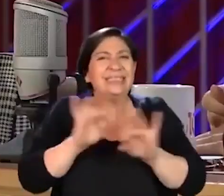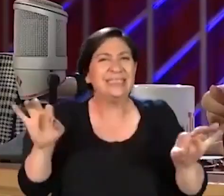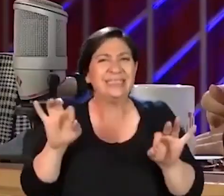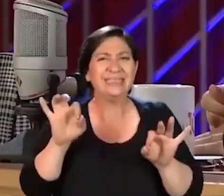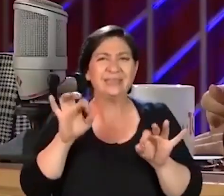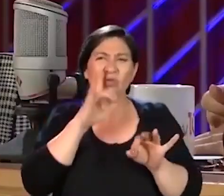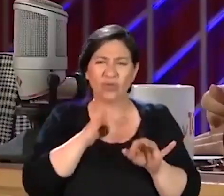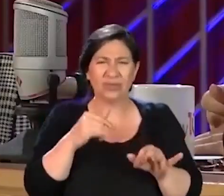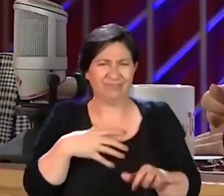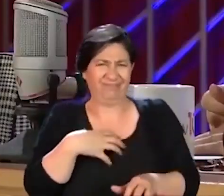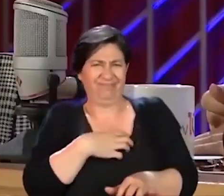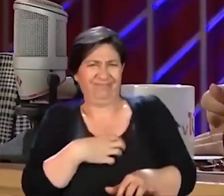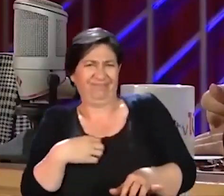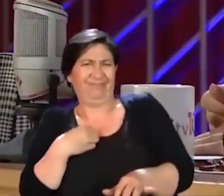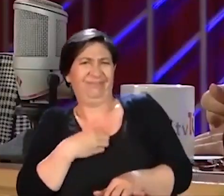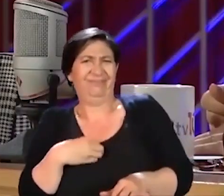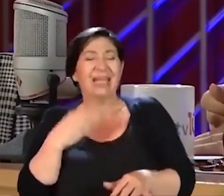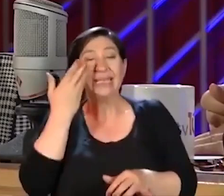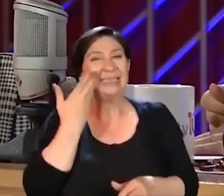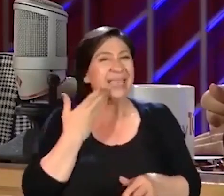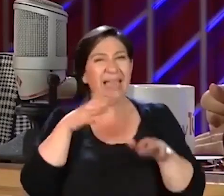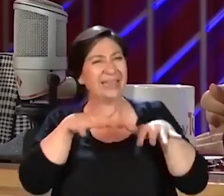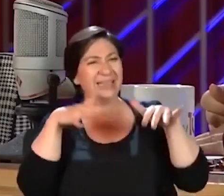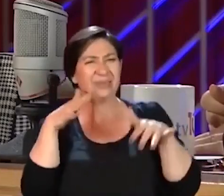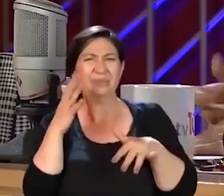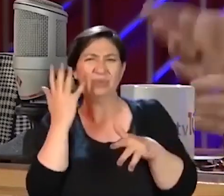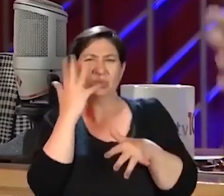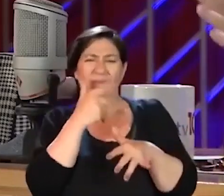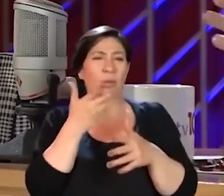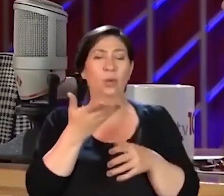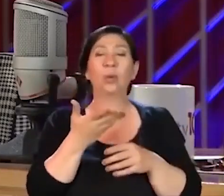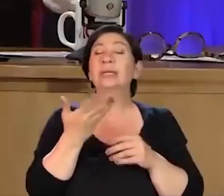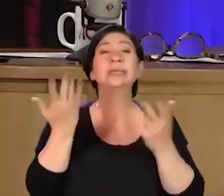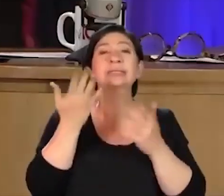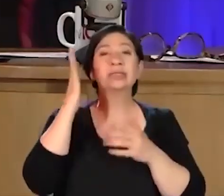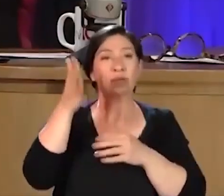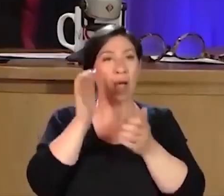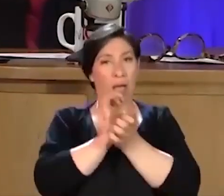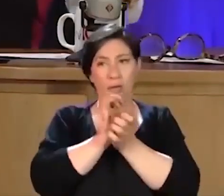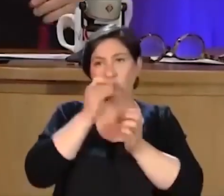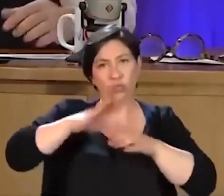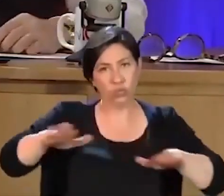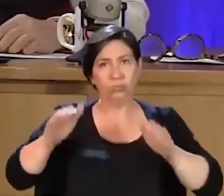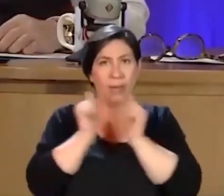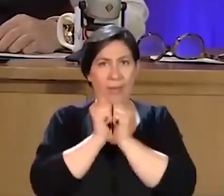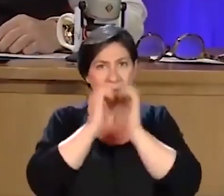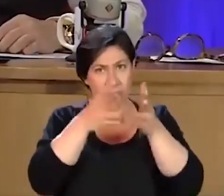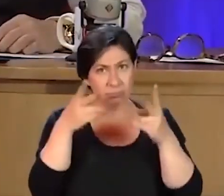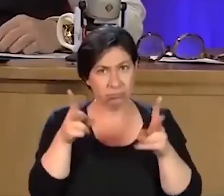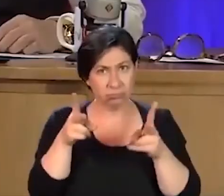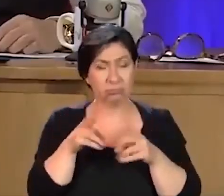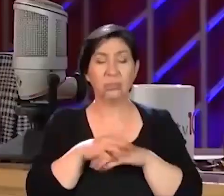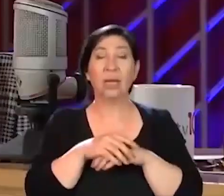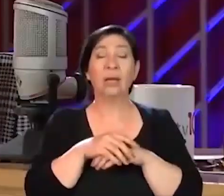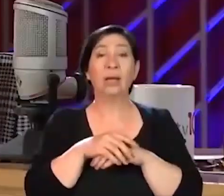irite edici duruyor. İrite edici oluyor. İzleyen insanı da biraz şey yapıyor. Yani utandırıyor. Peki nasıl gideceğimiz bir film? Böyle aile, çoluk çocuk gidebilir miyiz?